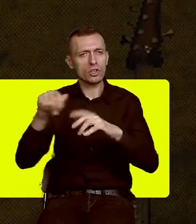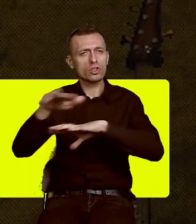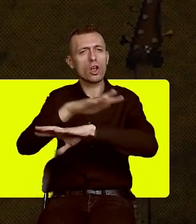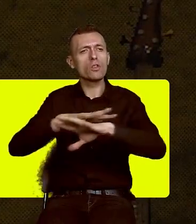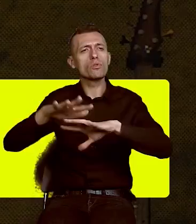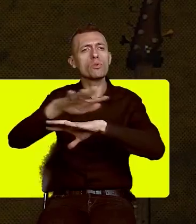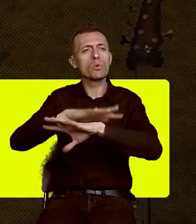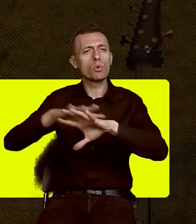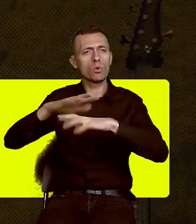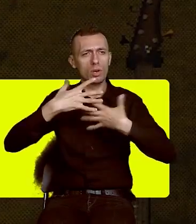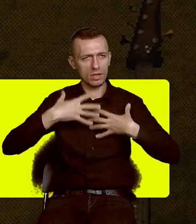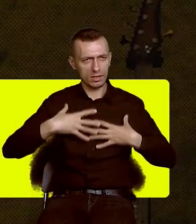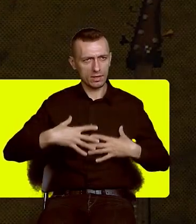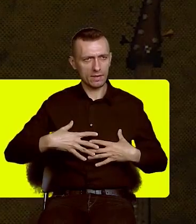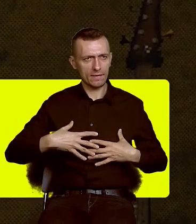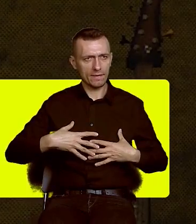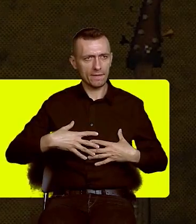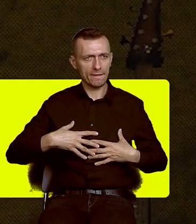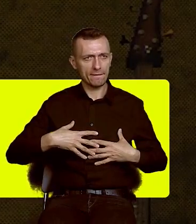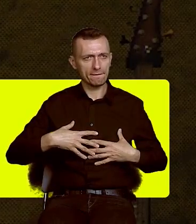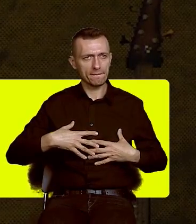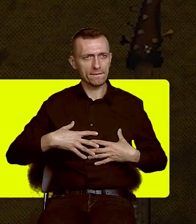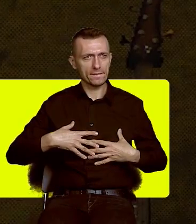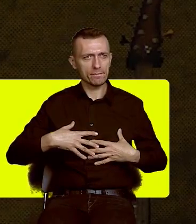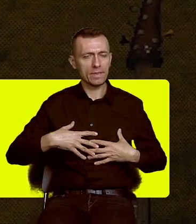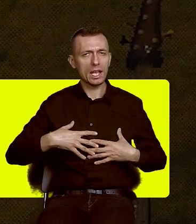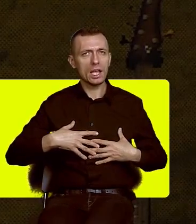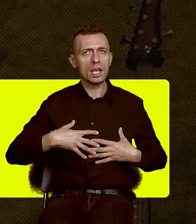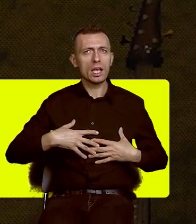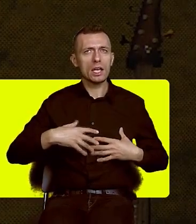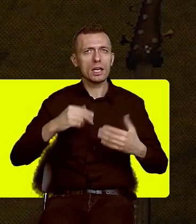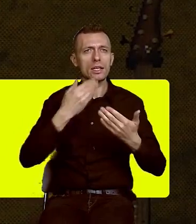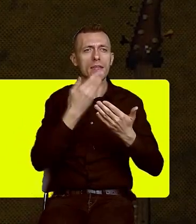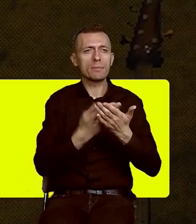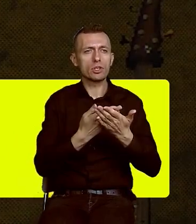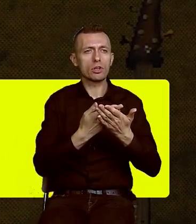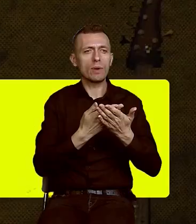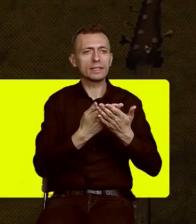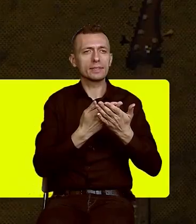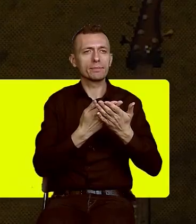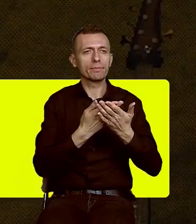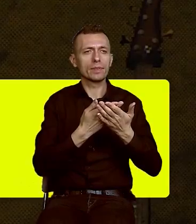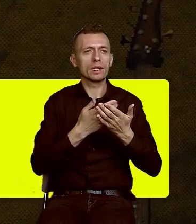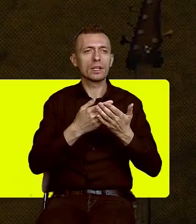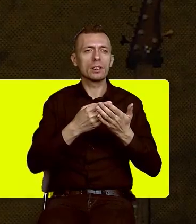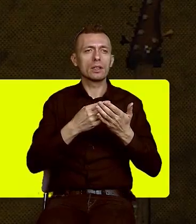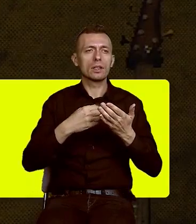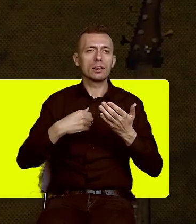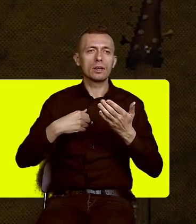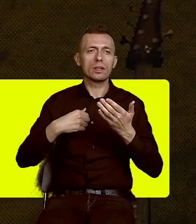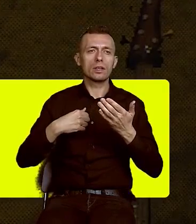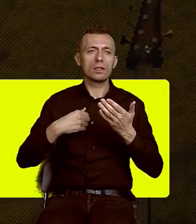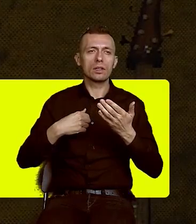pragnienia stawiania siebie na miejscu albo ponad Boga. To jest pycha życia. Ten